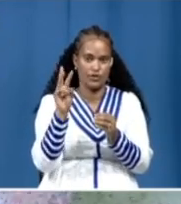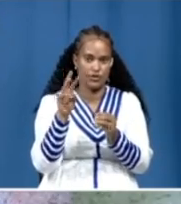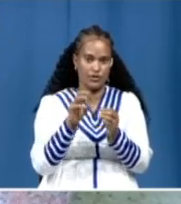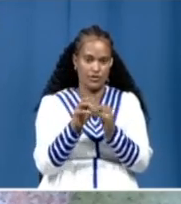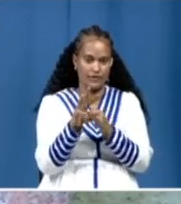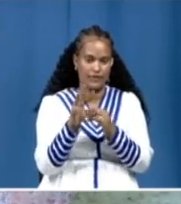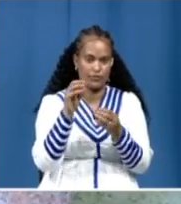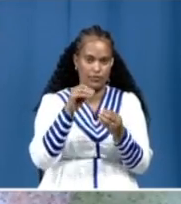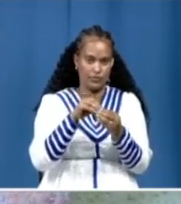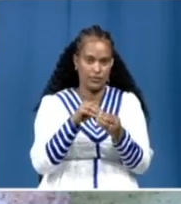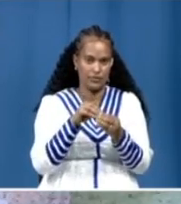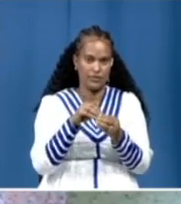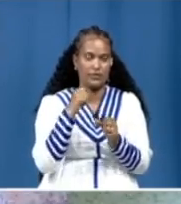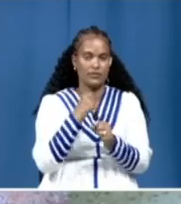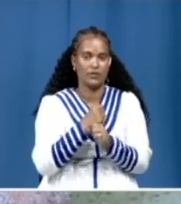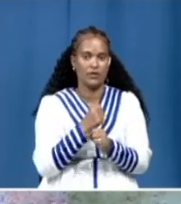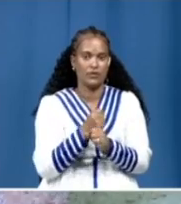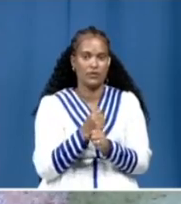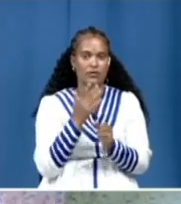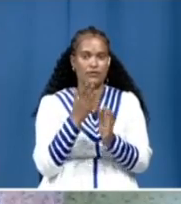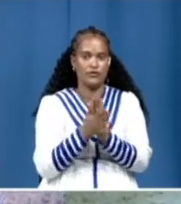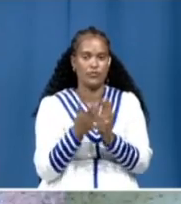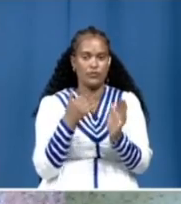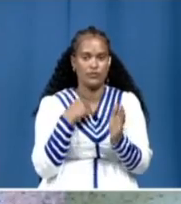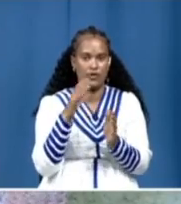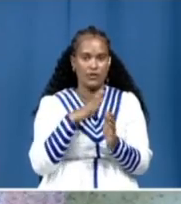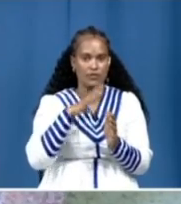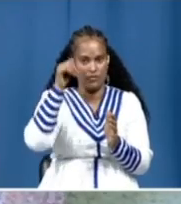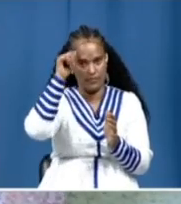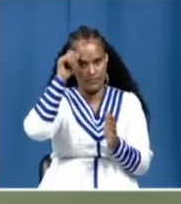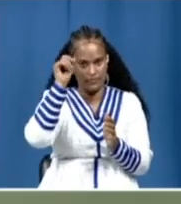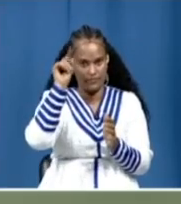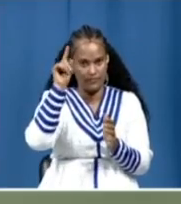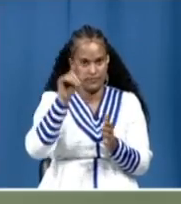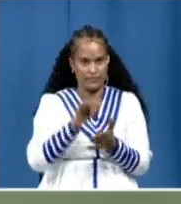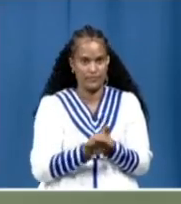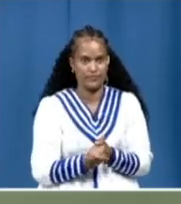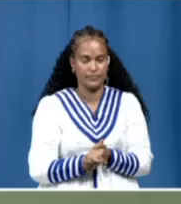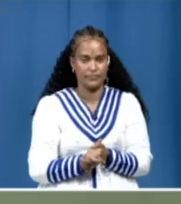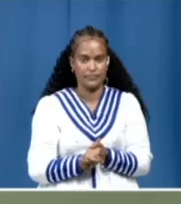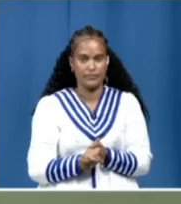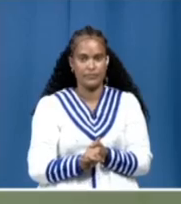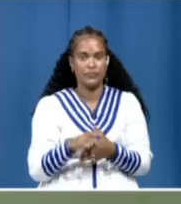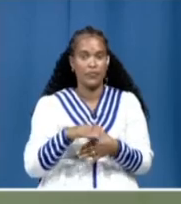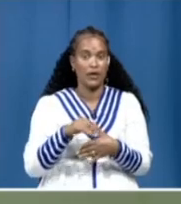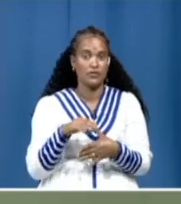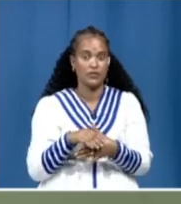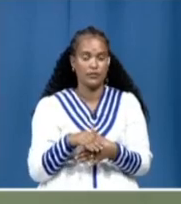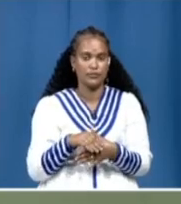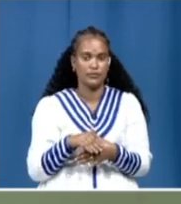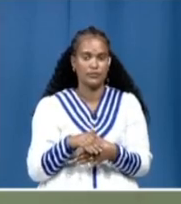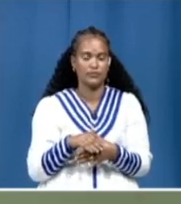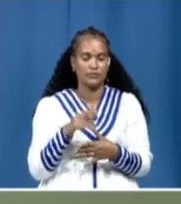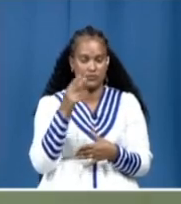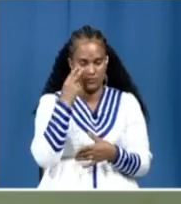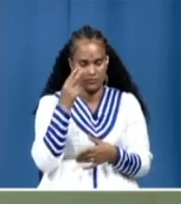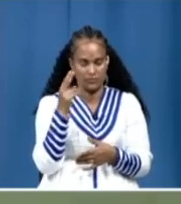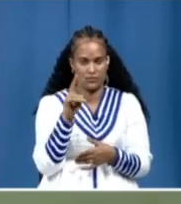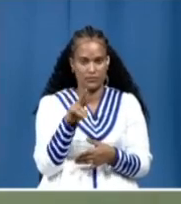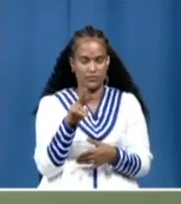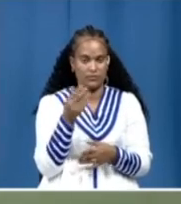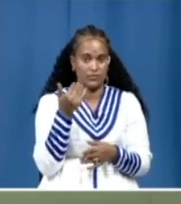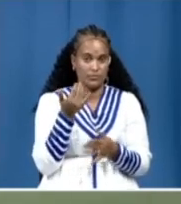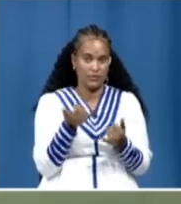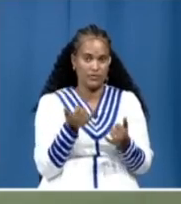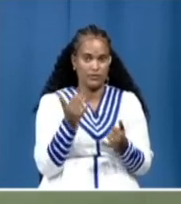جنافر بموسخ استوارد سرحتي وقانو كم زلو اي تابرها اللي يارد يوم بمداي قنزب ونبت تاريخيو